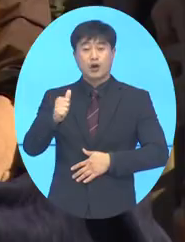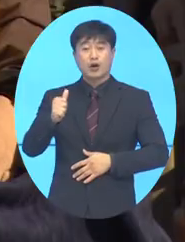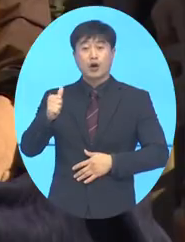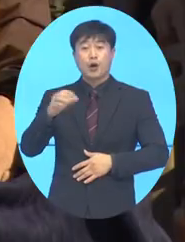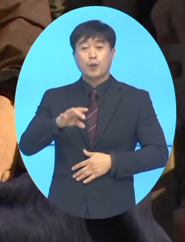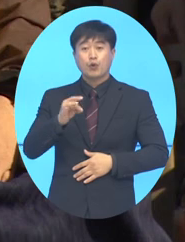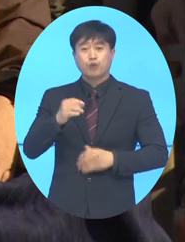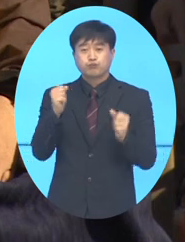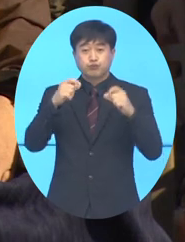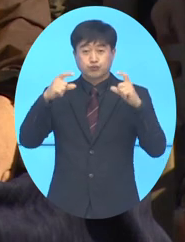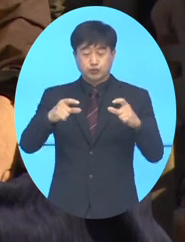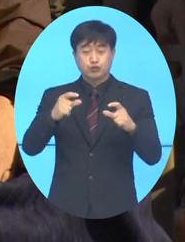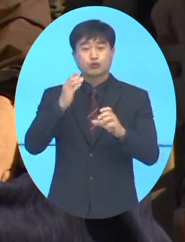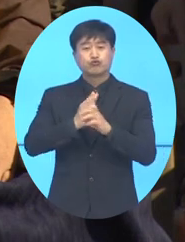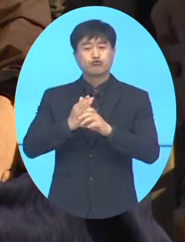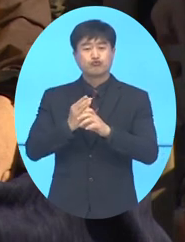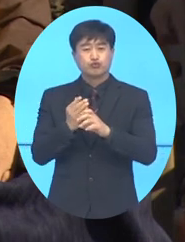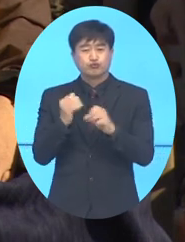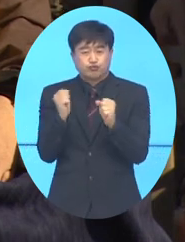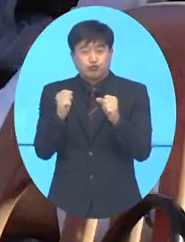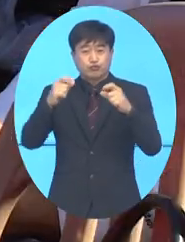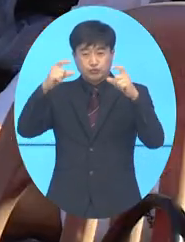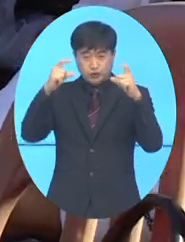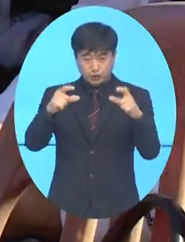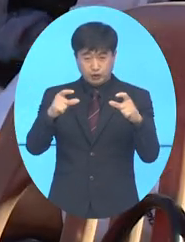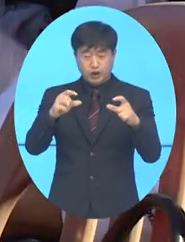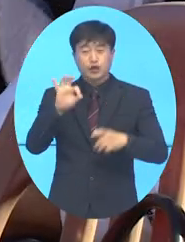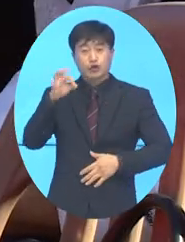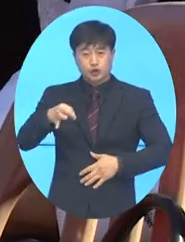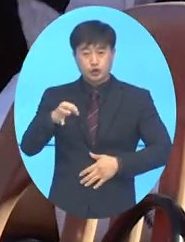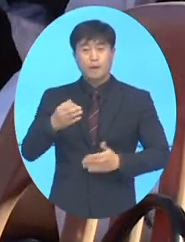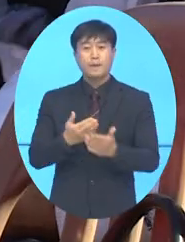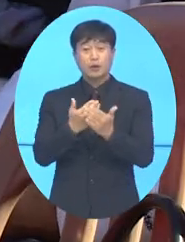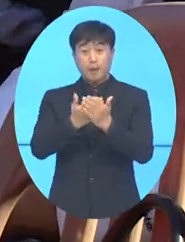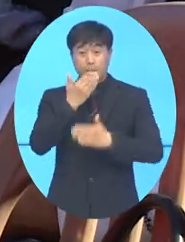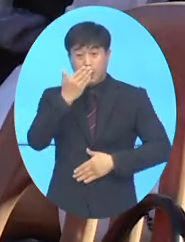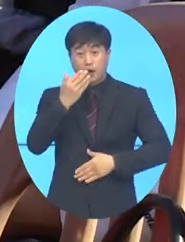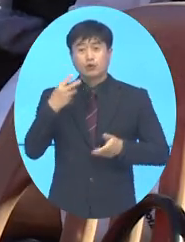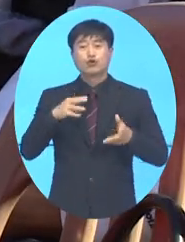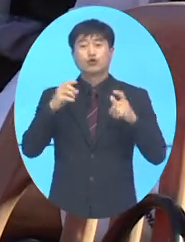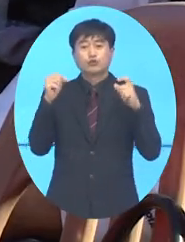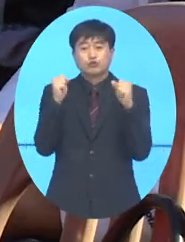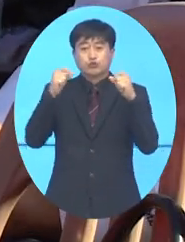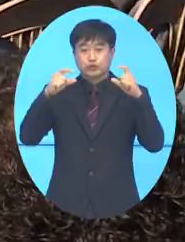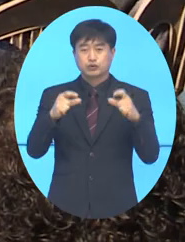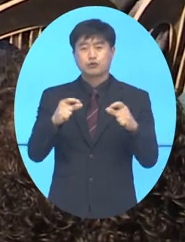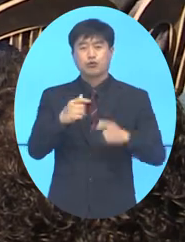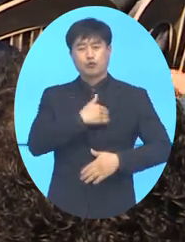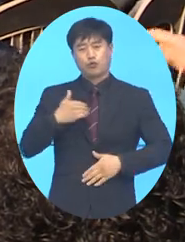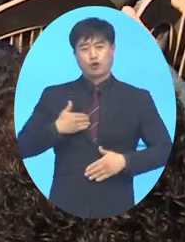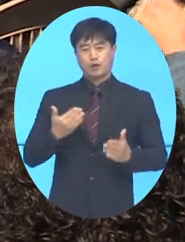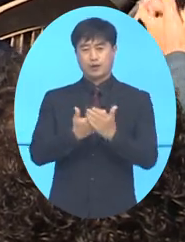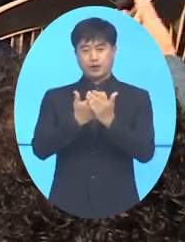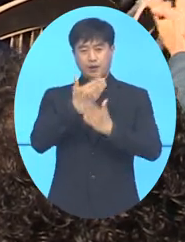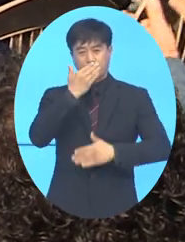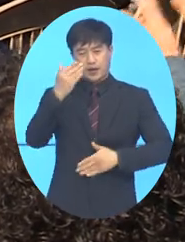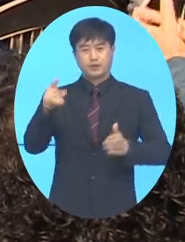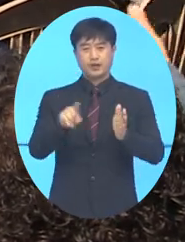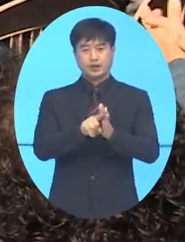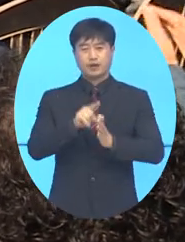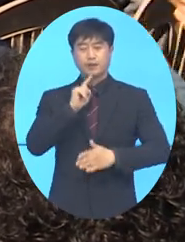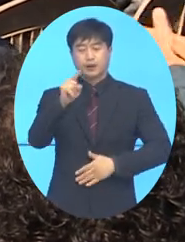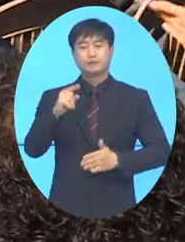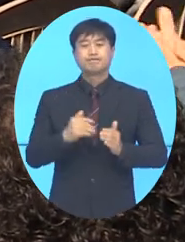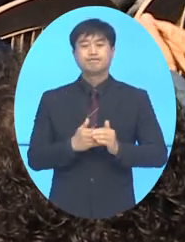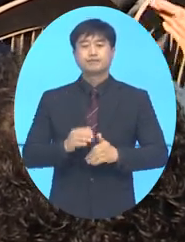먼저 북부에서도 가장 북단이라고 할 수 있는 연천군을 발전시킬 수 있다면 경기북부가 충분히 발전할 수 있는다고 믿는다고